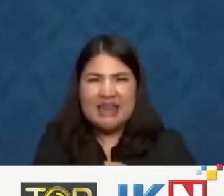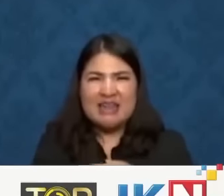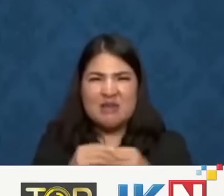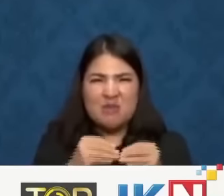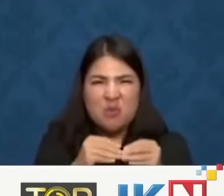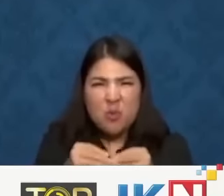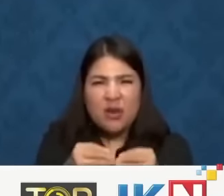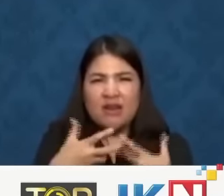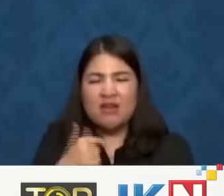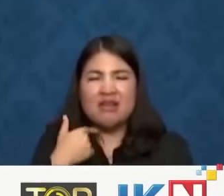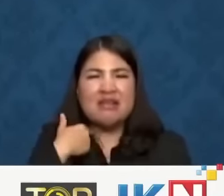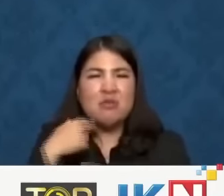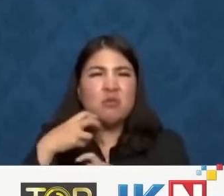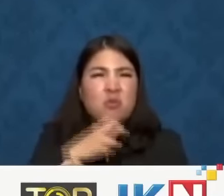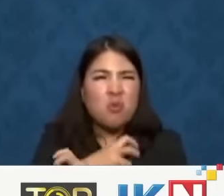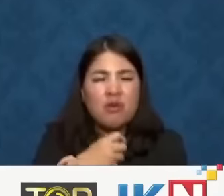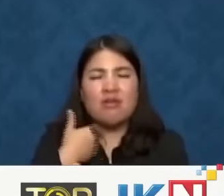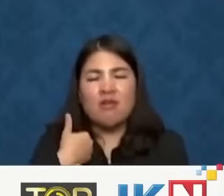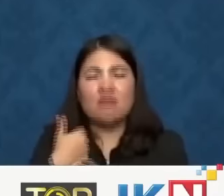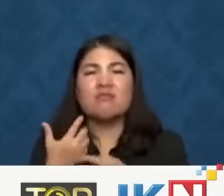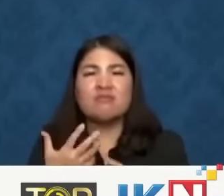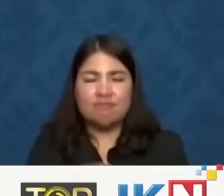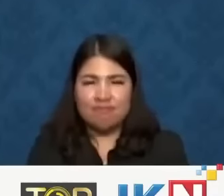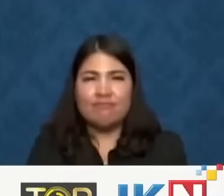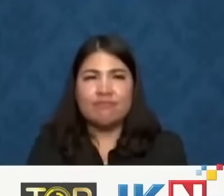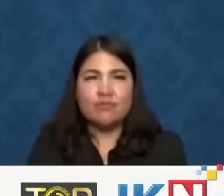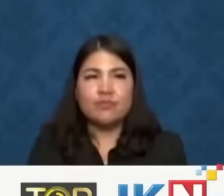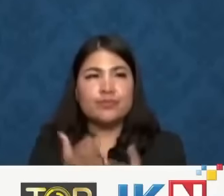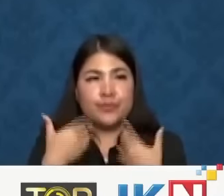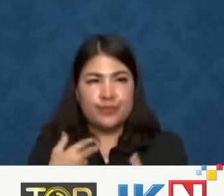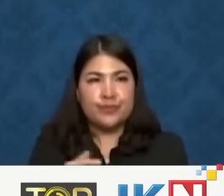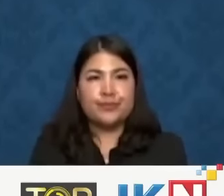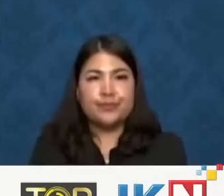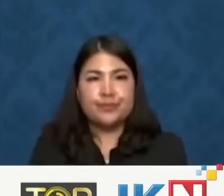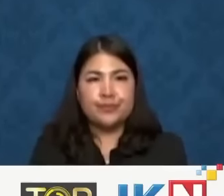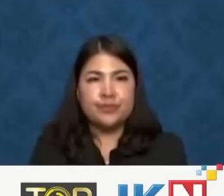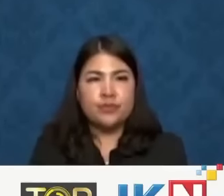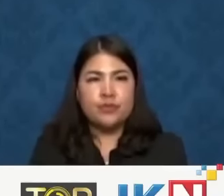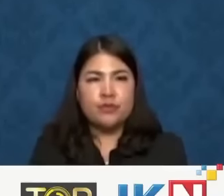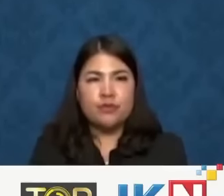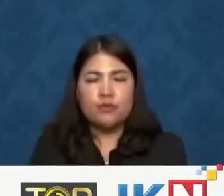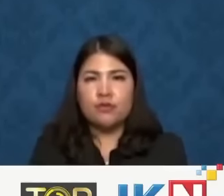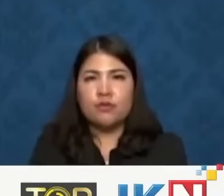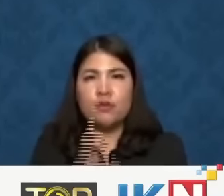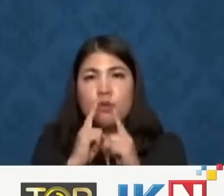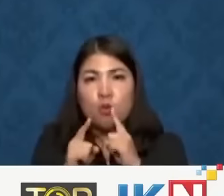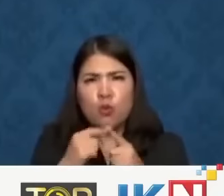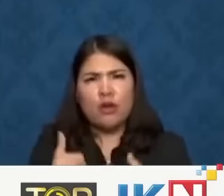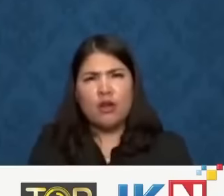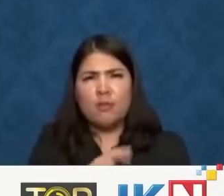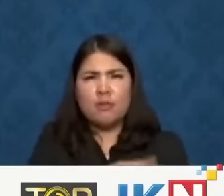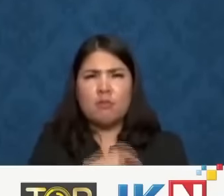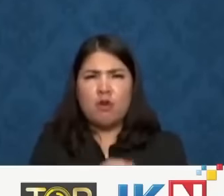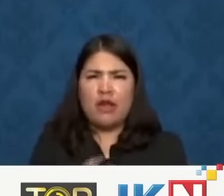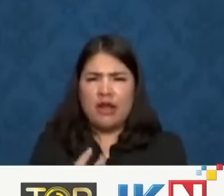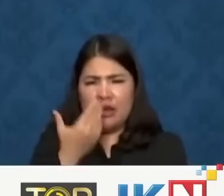ากไม่มีภาวะแทรกซ้อนและเป็นผู้สูงอายุเพื่อรอการฟื้นตัวจะอยู่ที่ไม่เกิน3สัปดาห์แต่กรณีนี้ลากยาวไป4